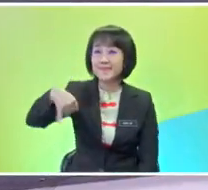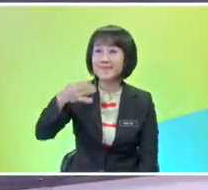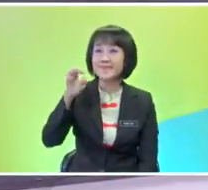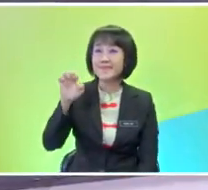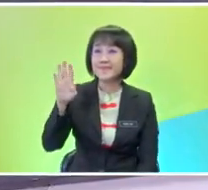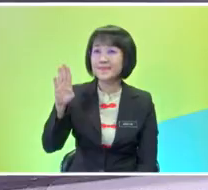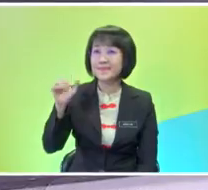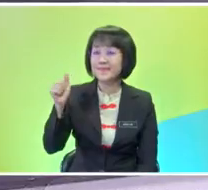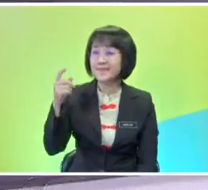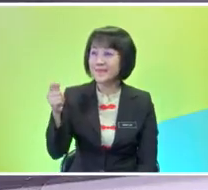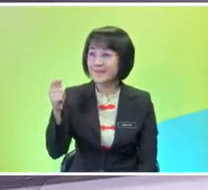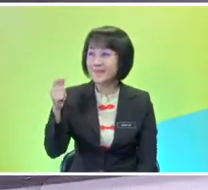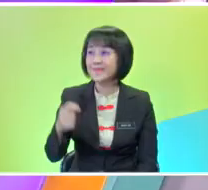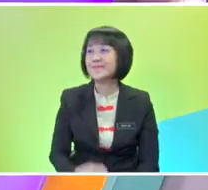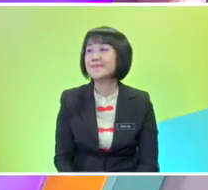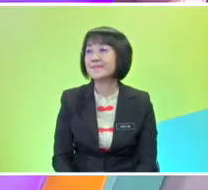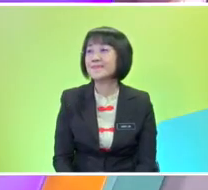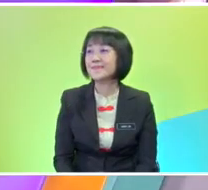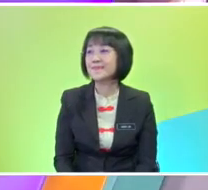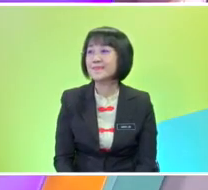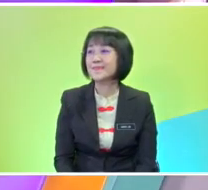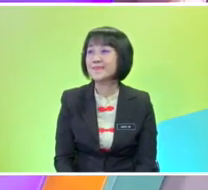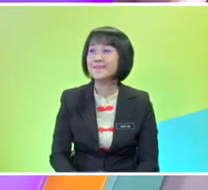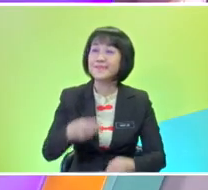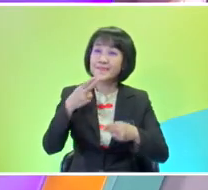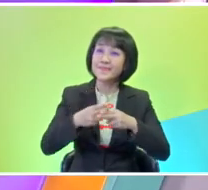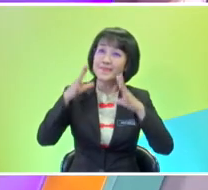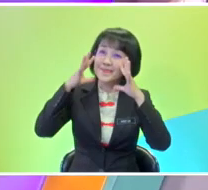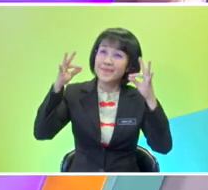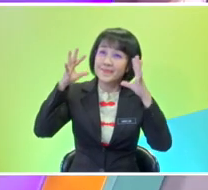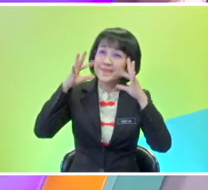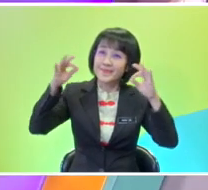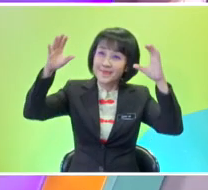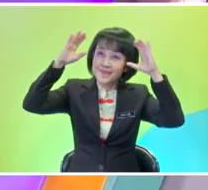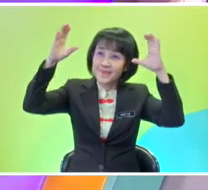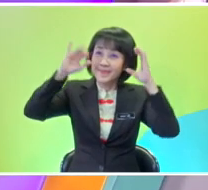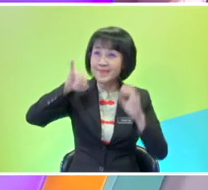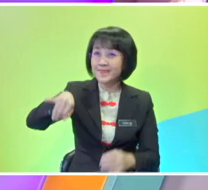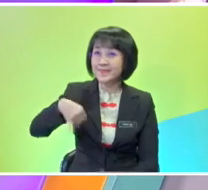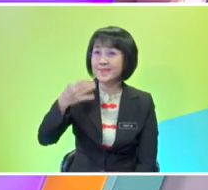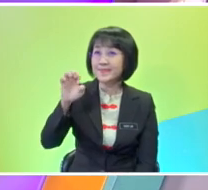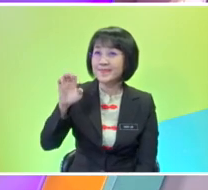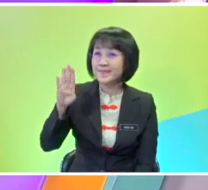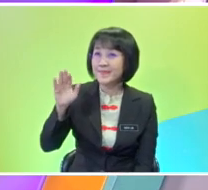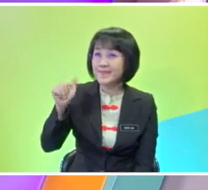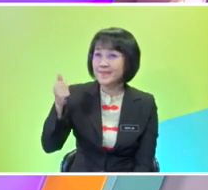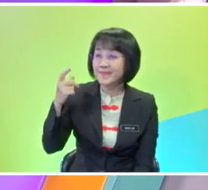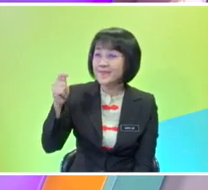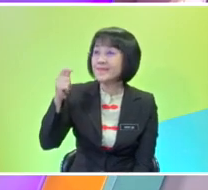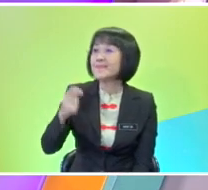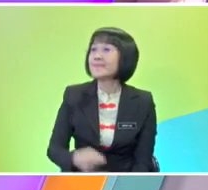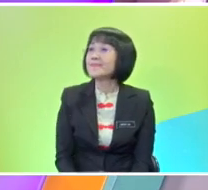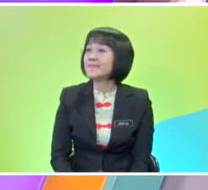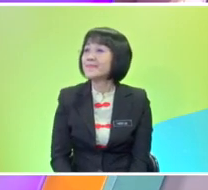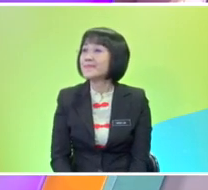ini untuk eee namun kucing Cikgu aja bye selain dapat dijebak kalau di sini pun cewek gua